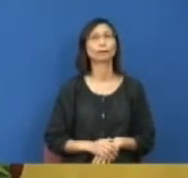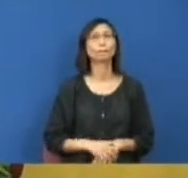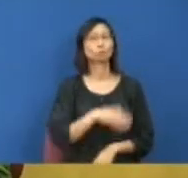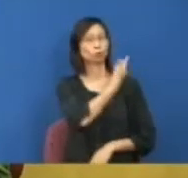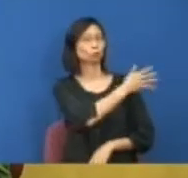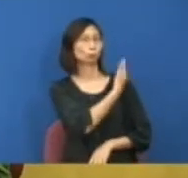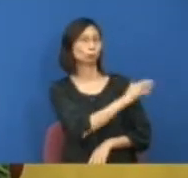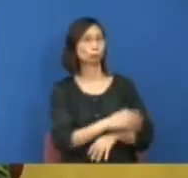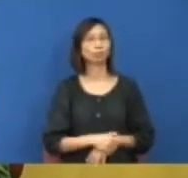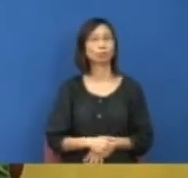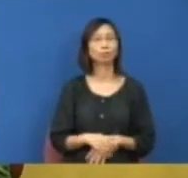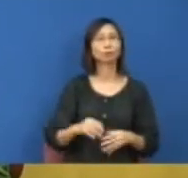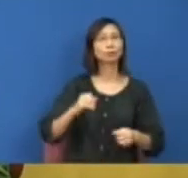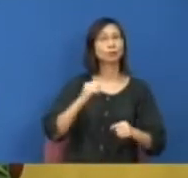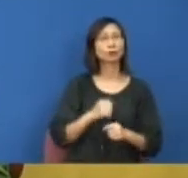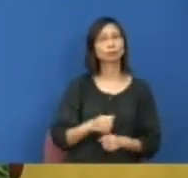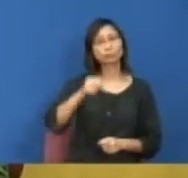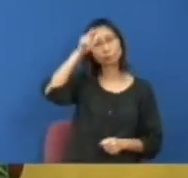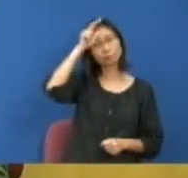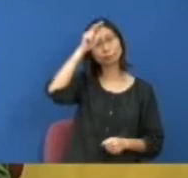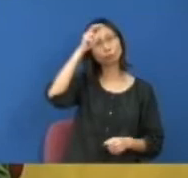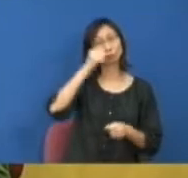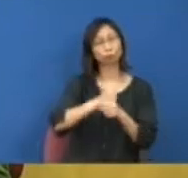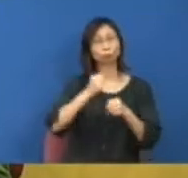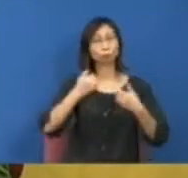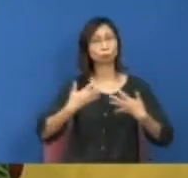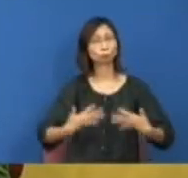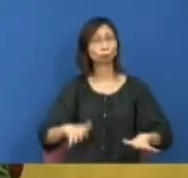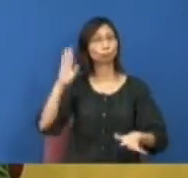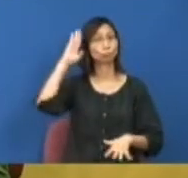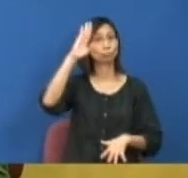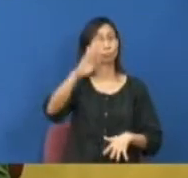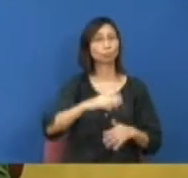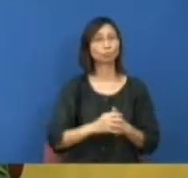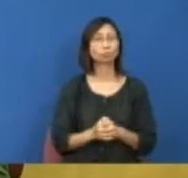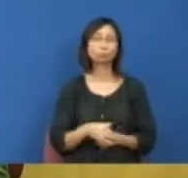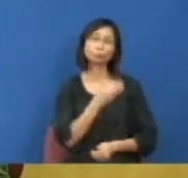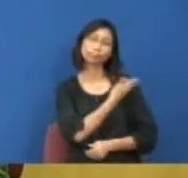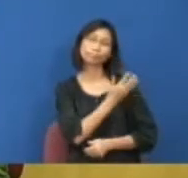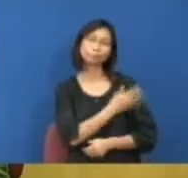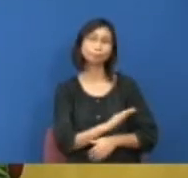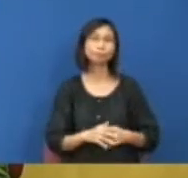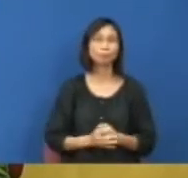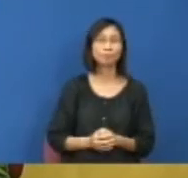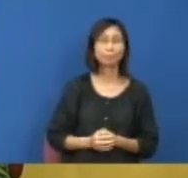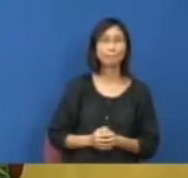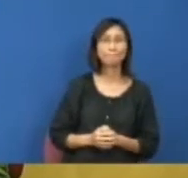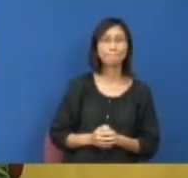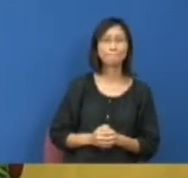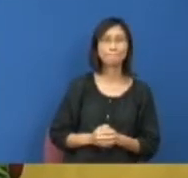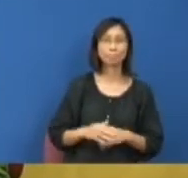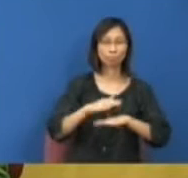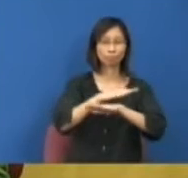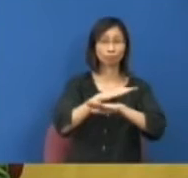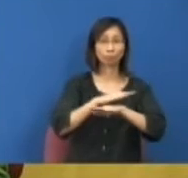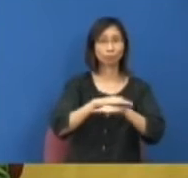年基本上已經叫收攏的話，更加說之理。 在這樣的情況之下，如果你說這種和